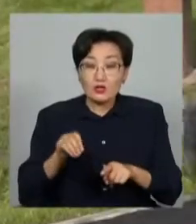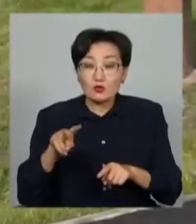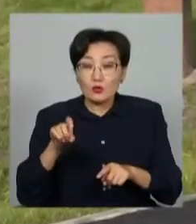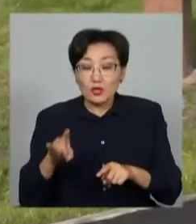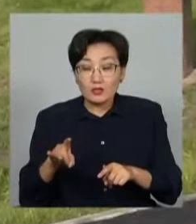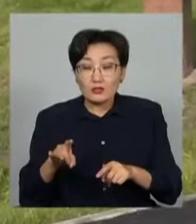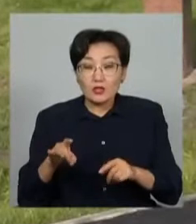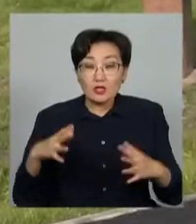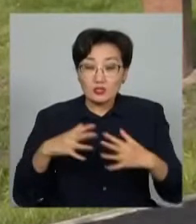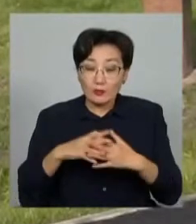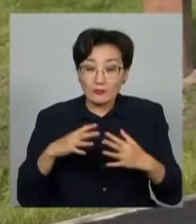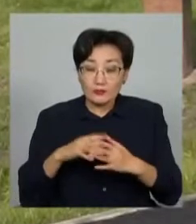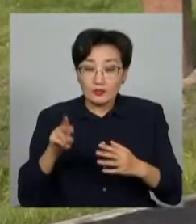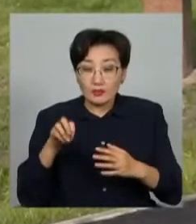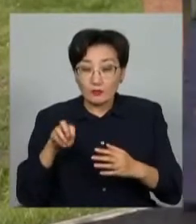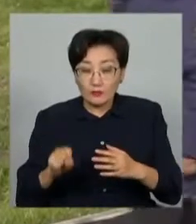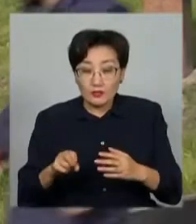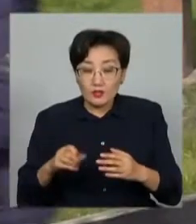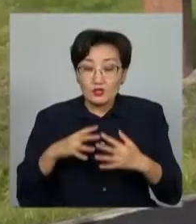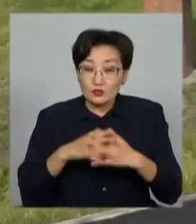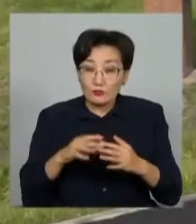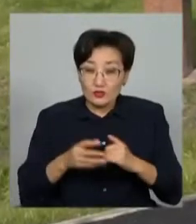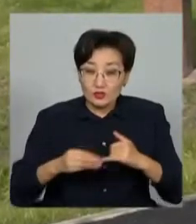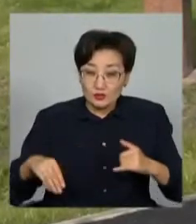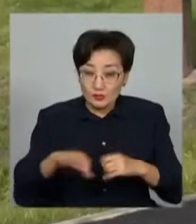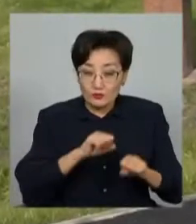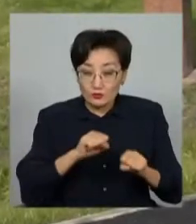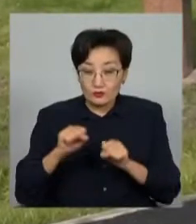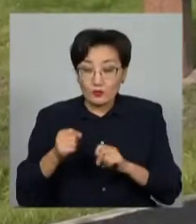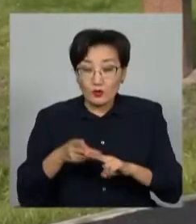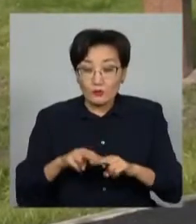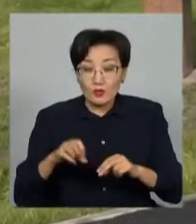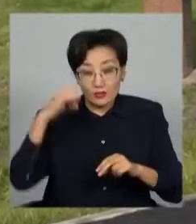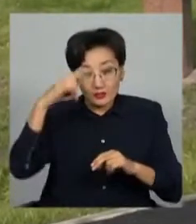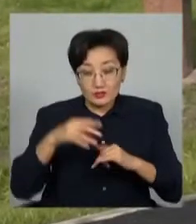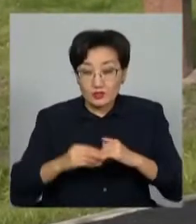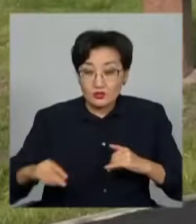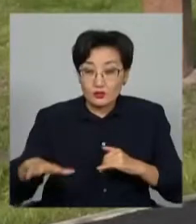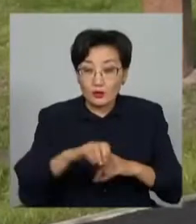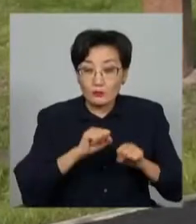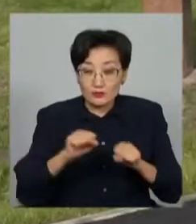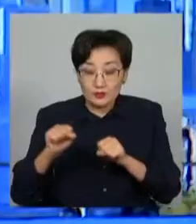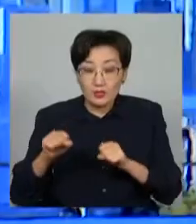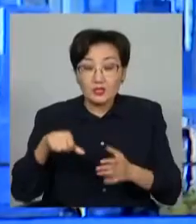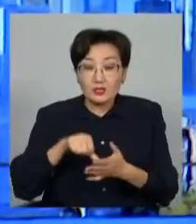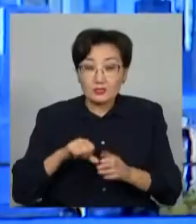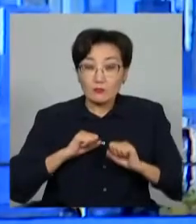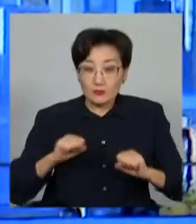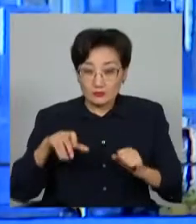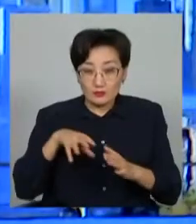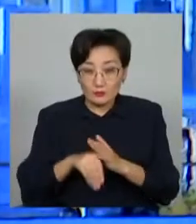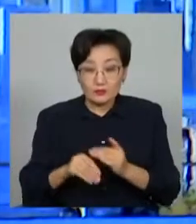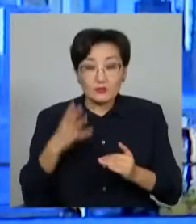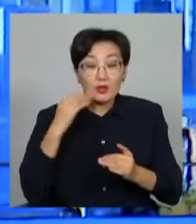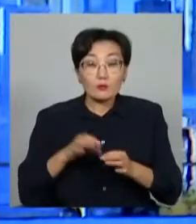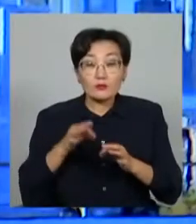шапқыншыларын қалмақтардан жаумен арысып сол жерді қорғап осы ұлан-ғайыр даланы алып қалған батырлардың бірі.